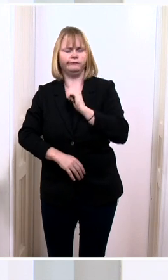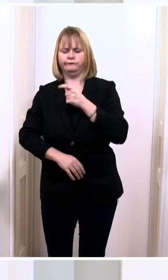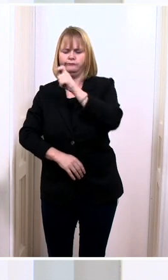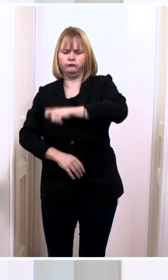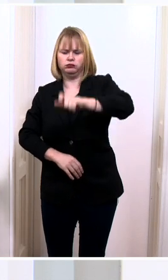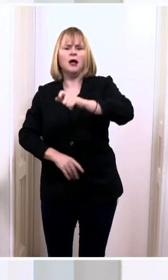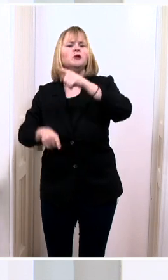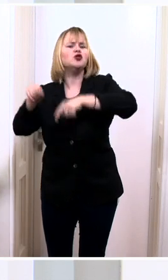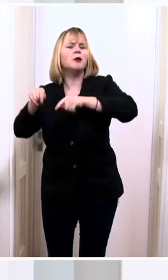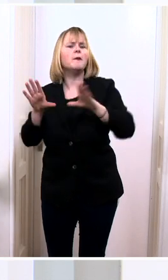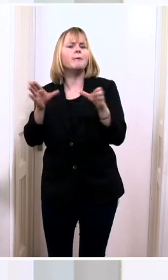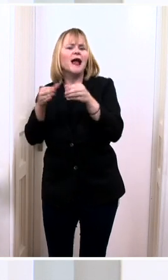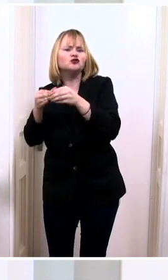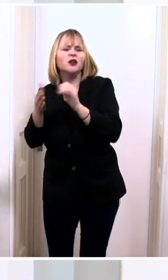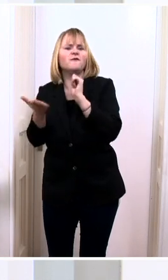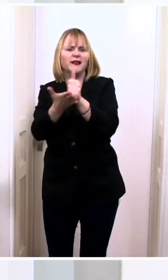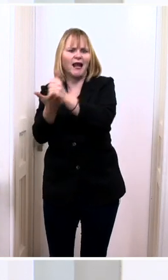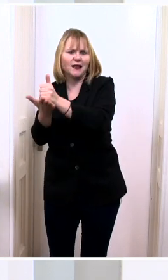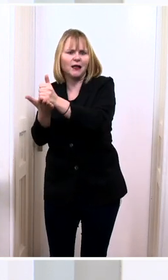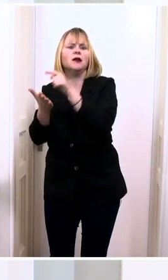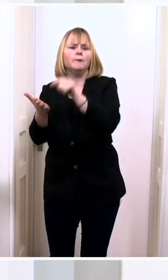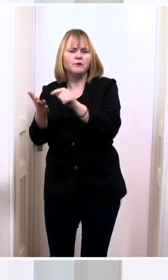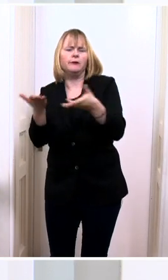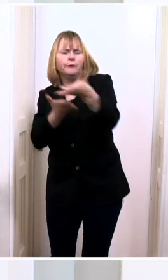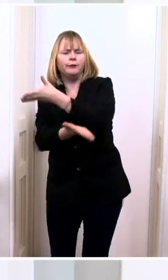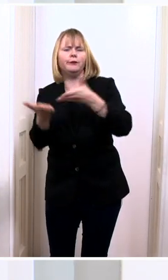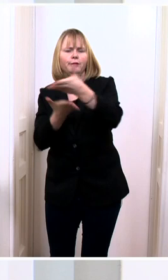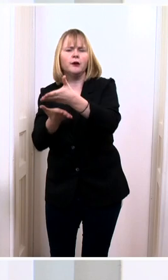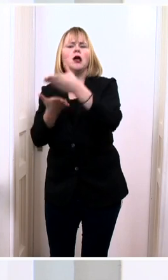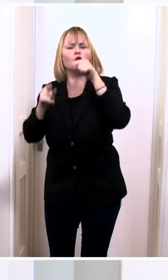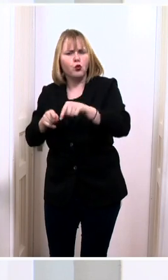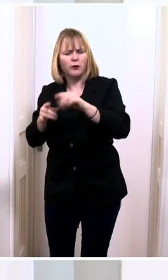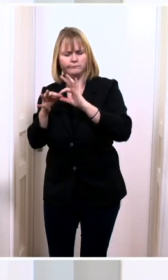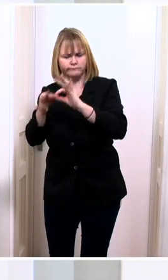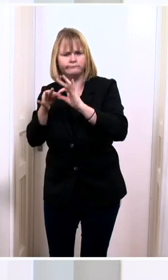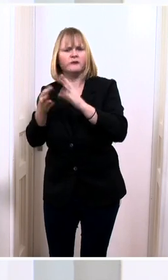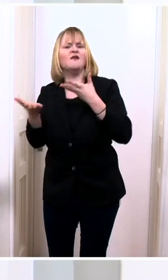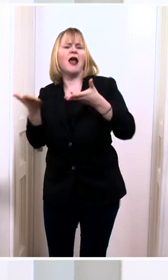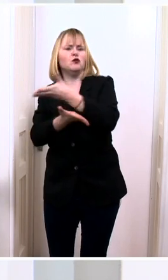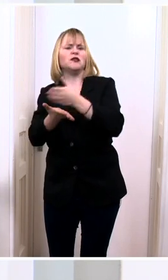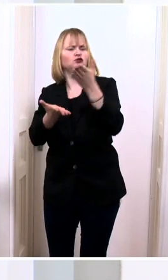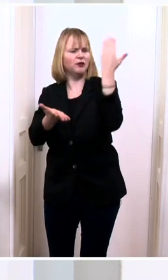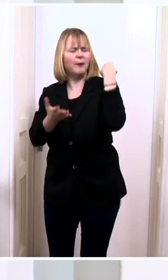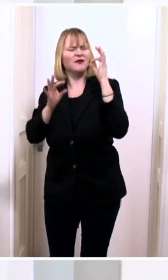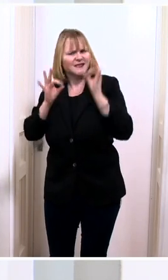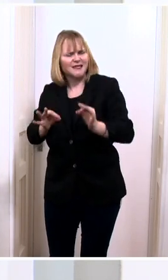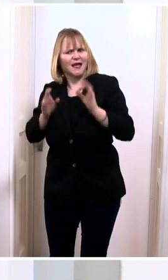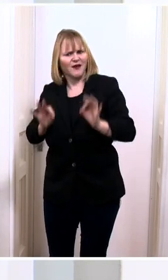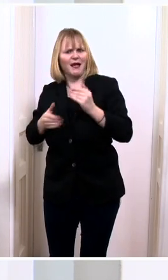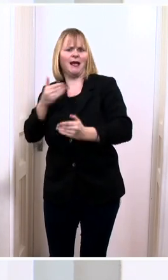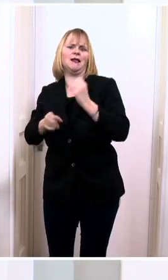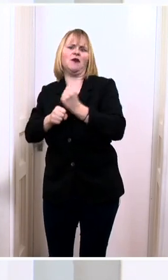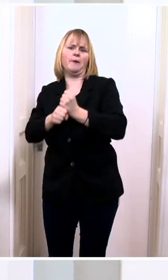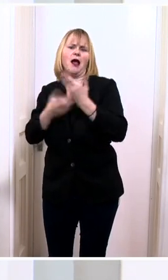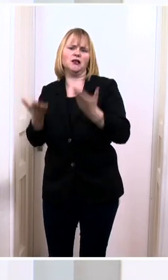verschiedenen Branchenvertretern. Und nur dank diesem engen Austausch sind wir überzeugt, das Richtige zu tun. Ich möchte nun noch